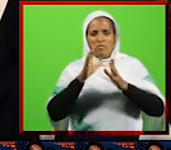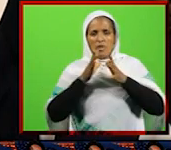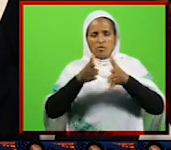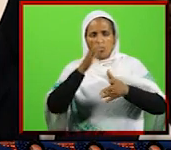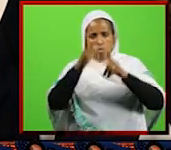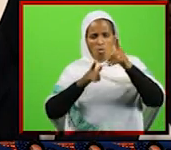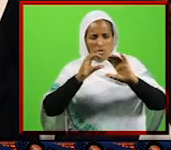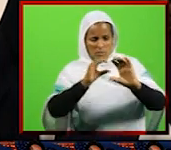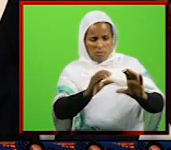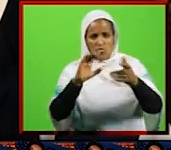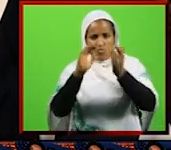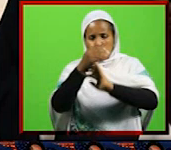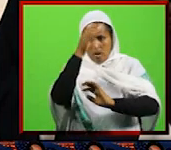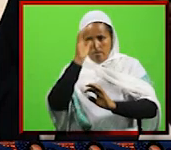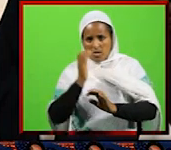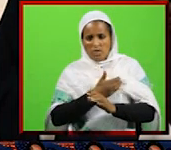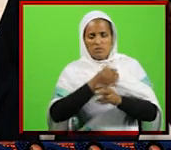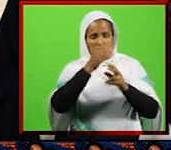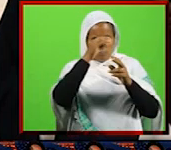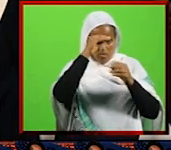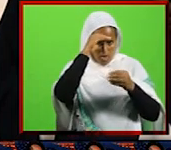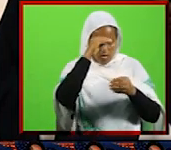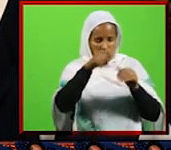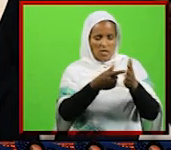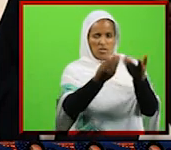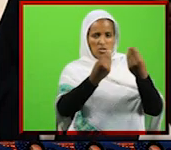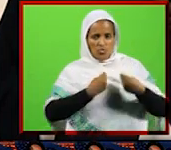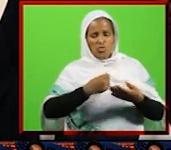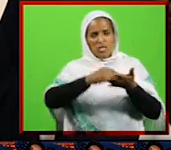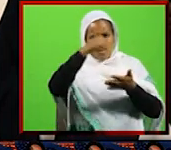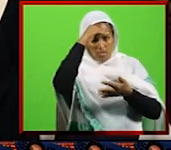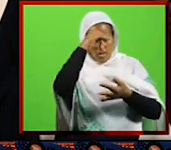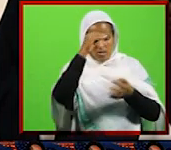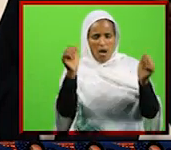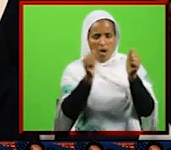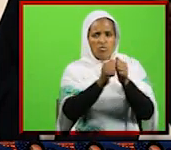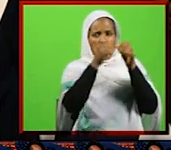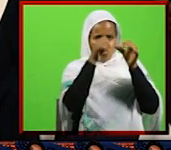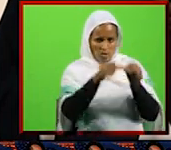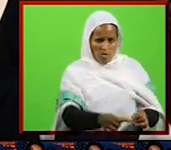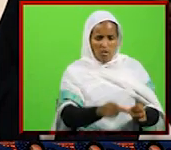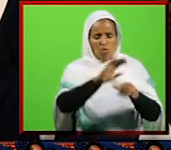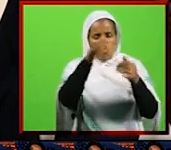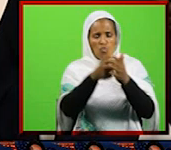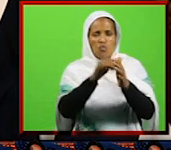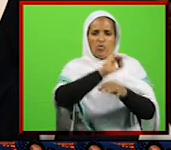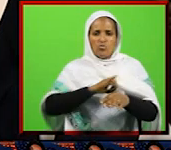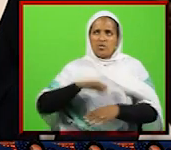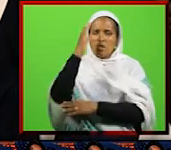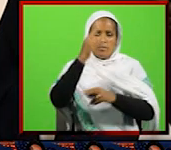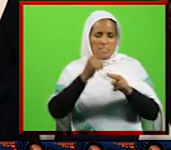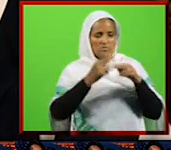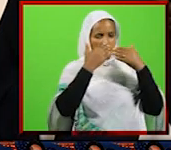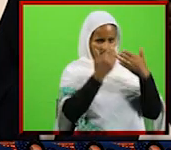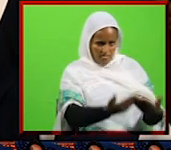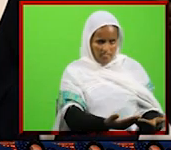ትምህርት ቤት በግዕዝ ቋንቋ መምህር የሆኑት አባታችንም መምህራችንም ስለሰጡን ትምህርት አብራሩን ስለቆዩት